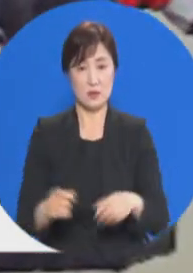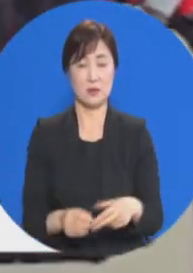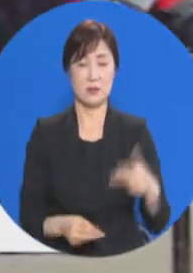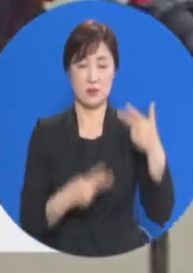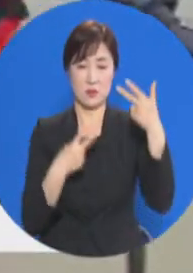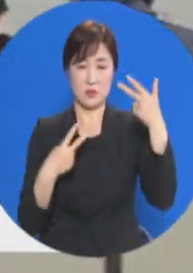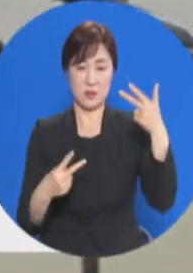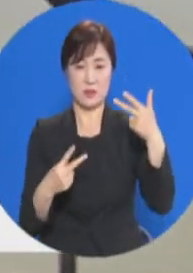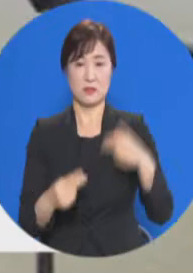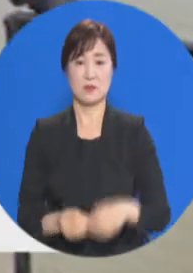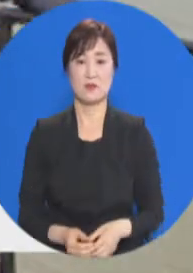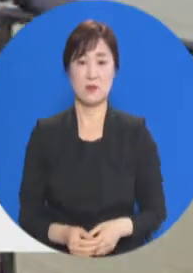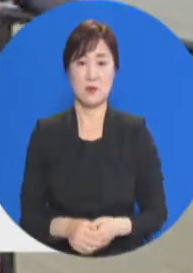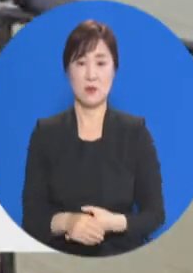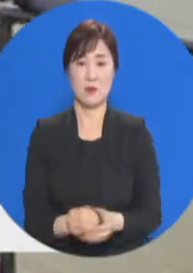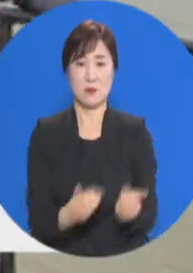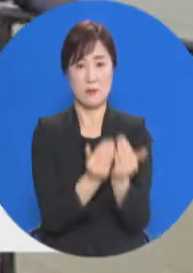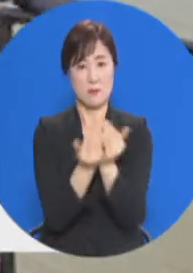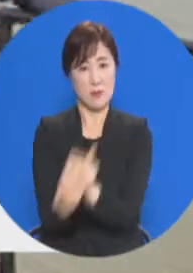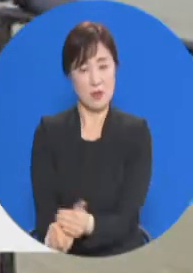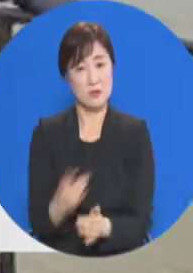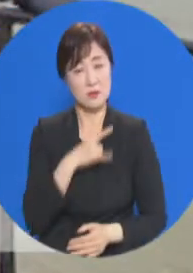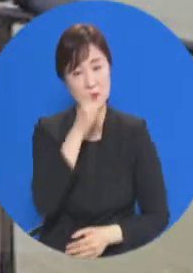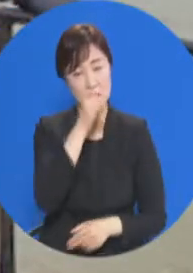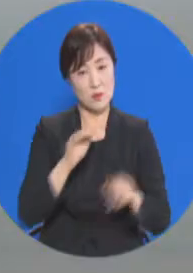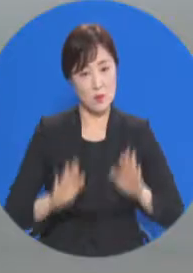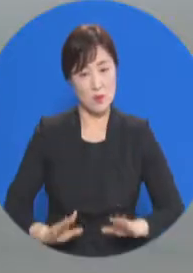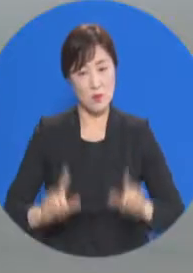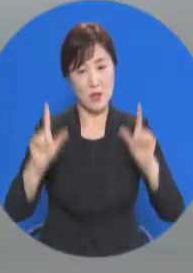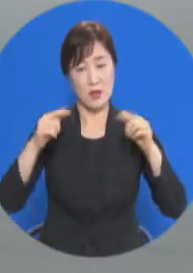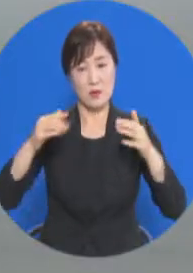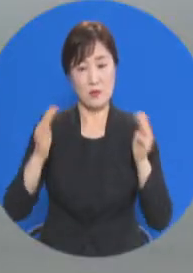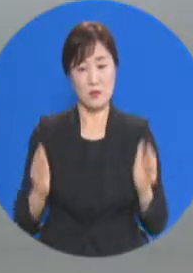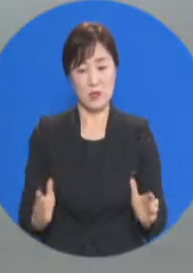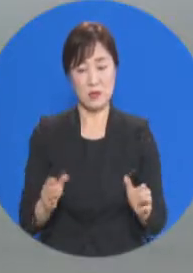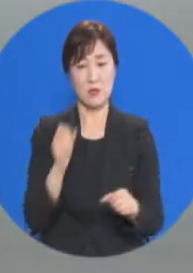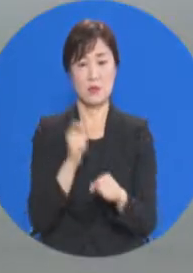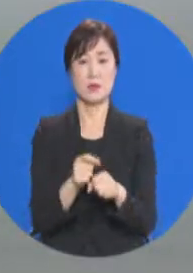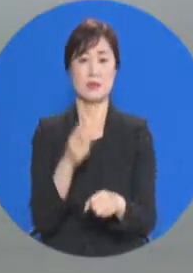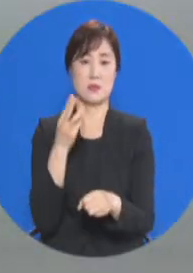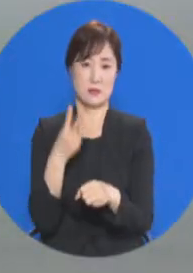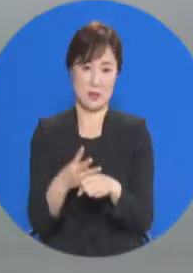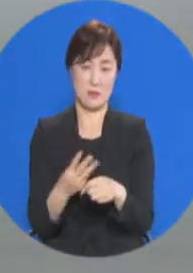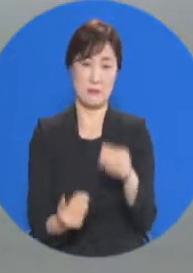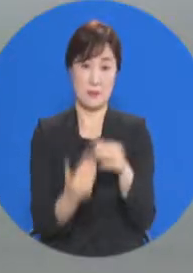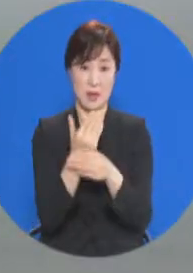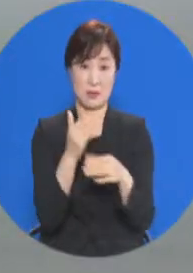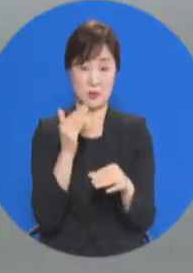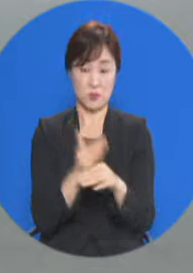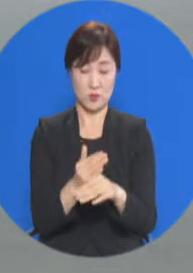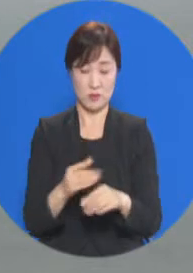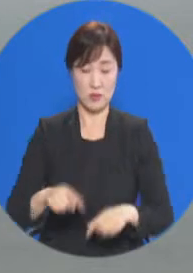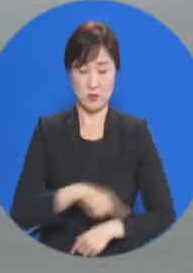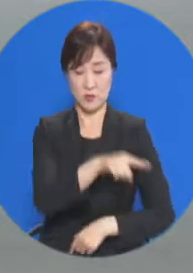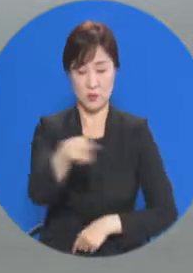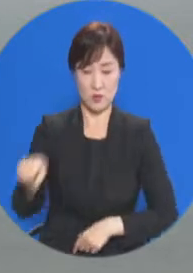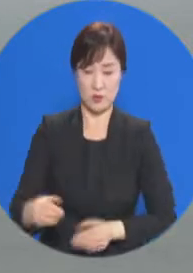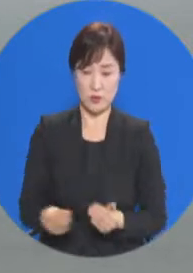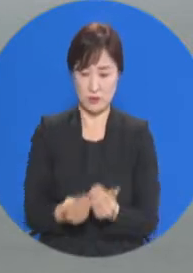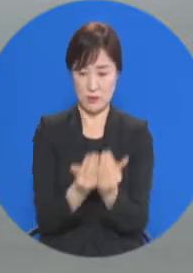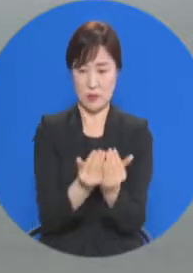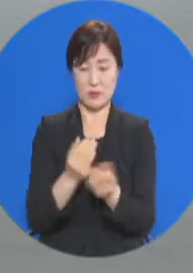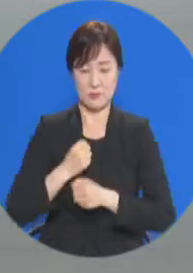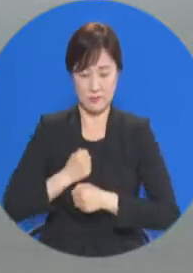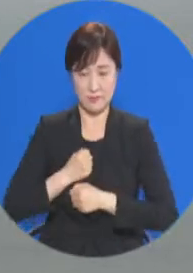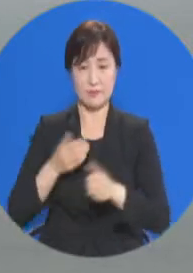5톤급 잠수기 어선이 좌초되는 등 올해만 좌초 사고가 3번 발생한 곳으로 인근 항해 선박에 주의가 요구되고